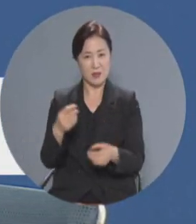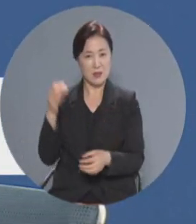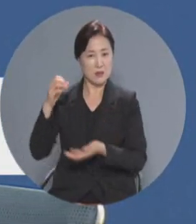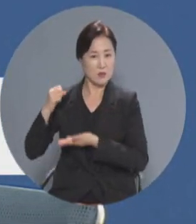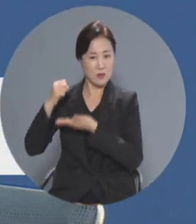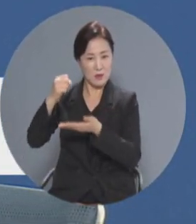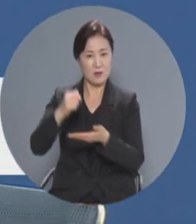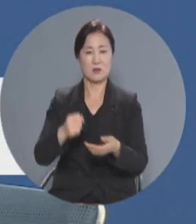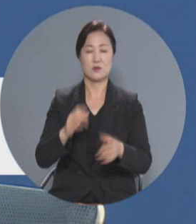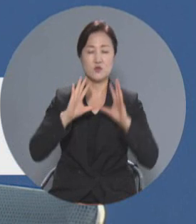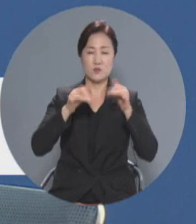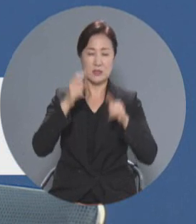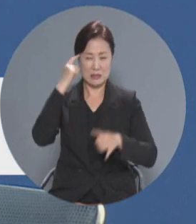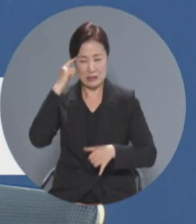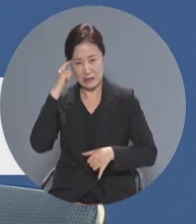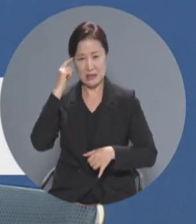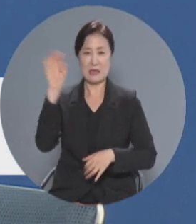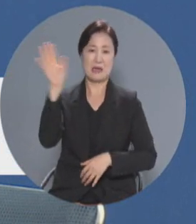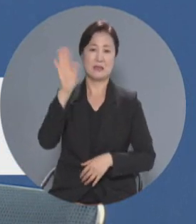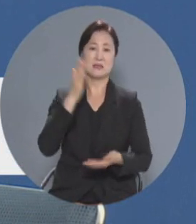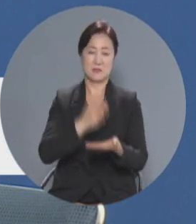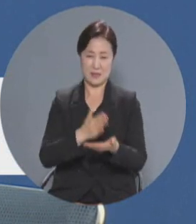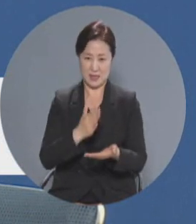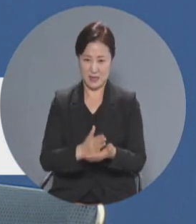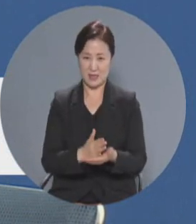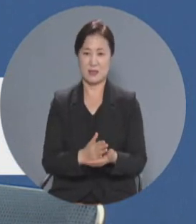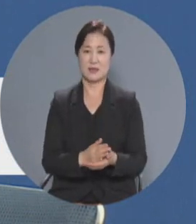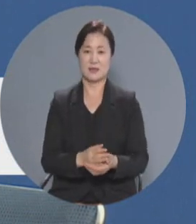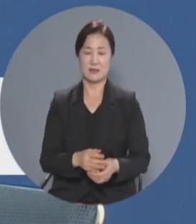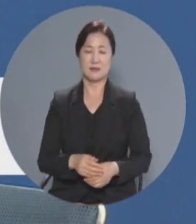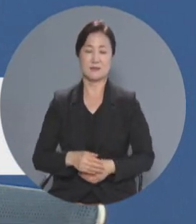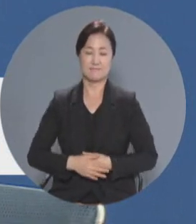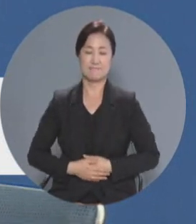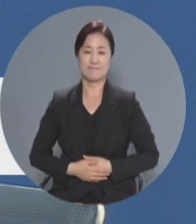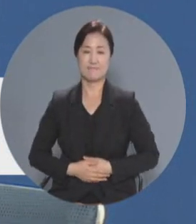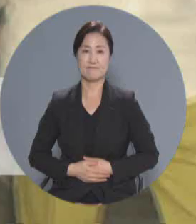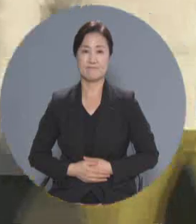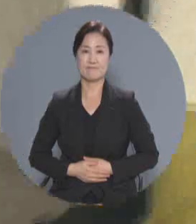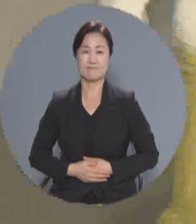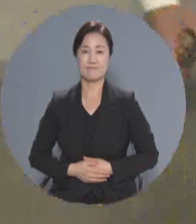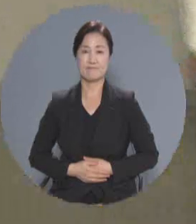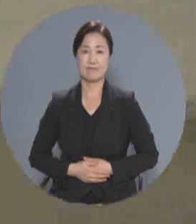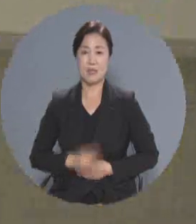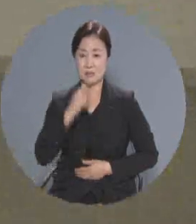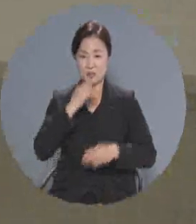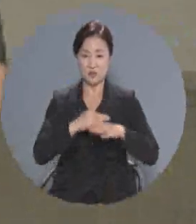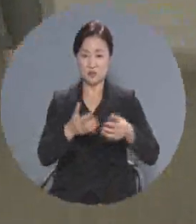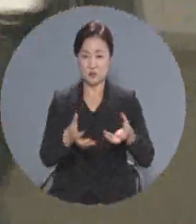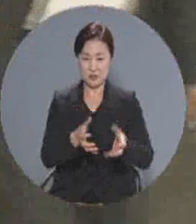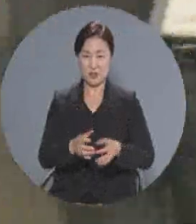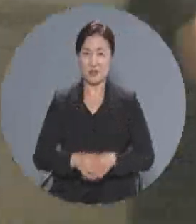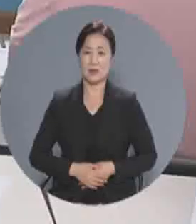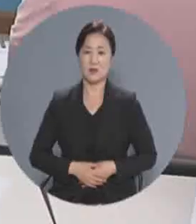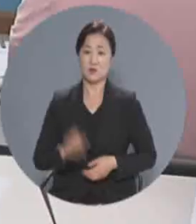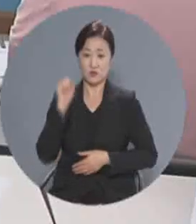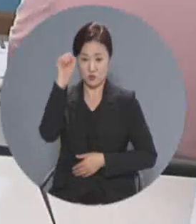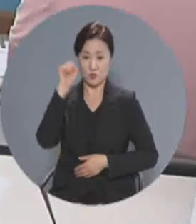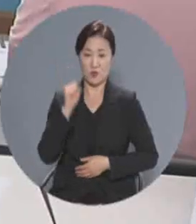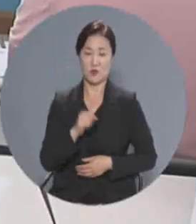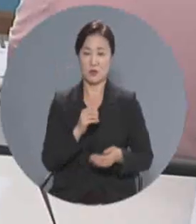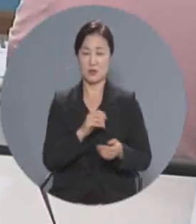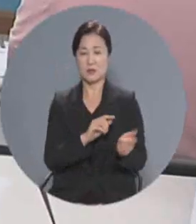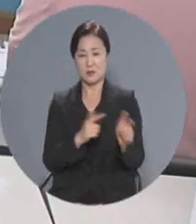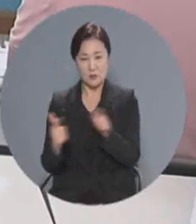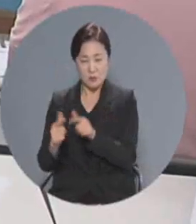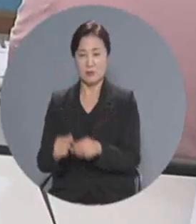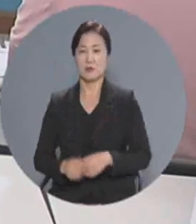부태라고 국민이 인식할 만한 그런 방식들이 동원돼서는 안 된다고 생각하는데 민주당의 유력 대선 주자들이 앞서거니